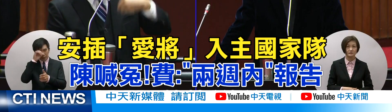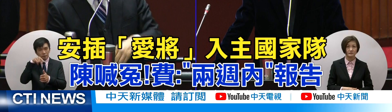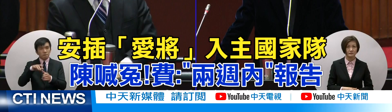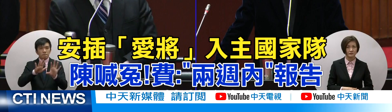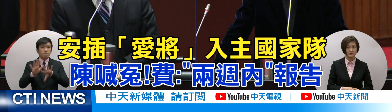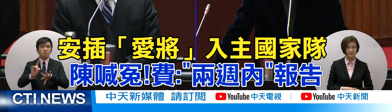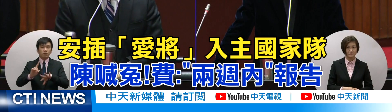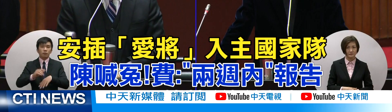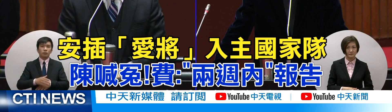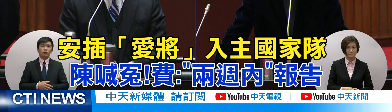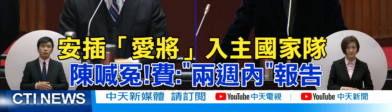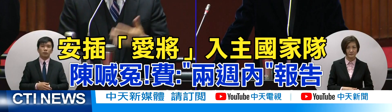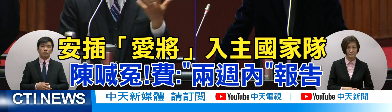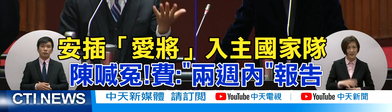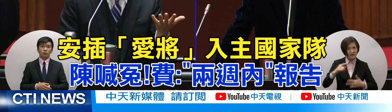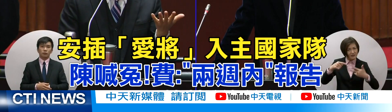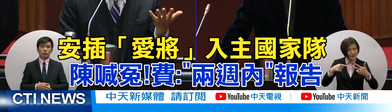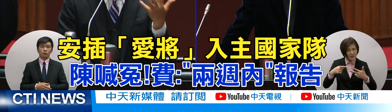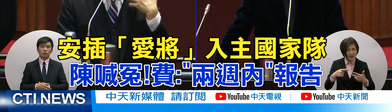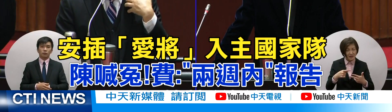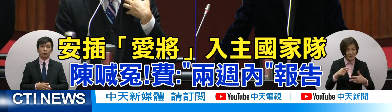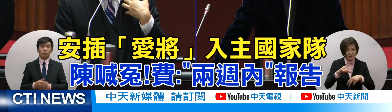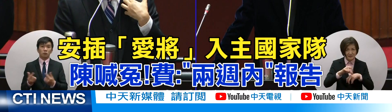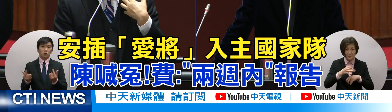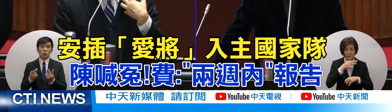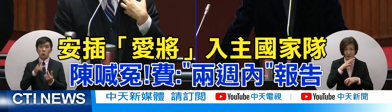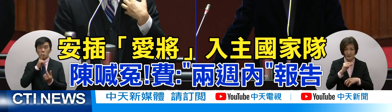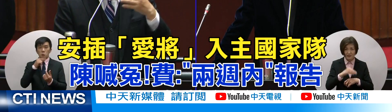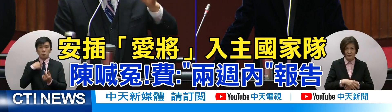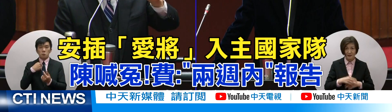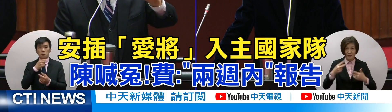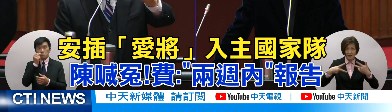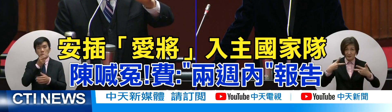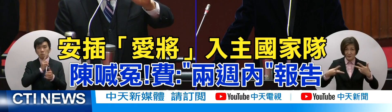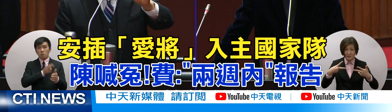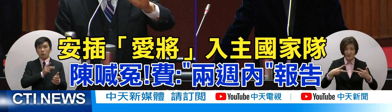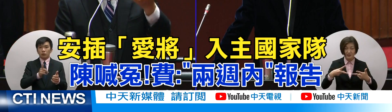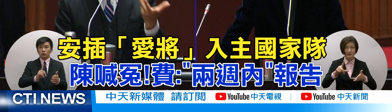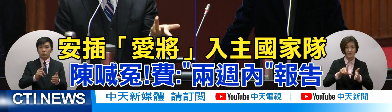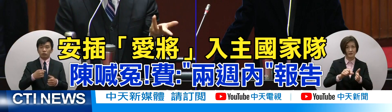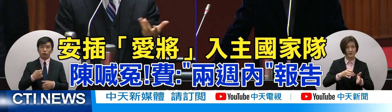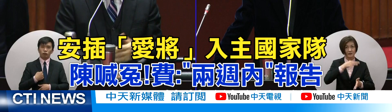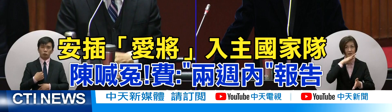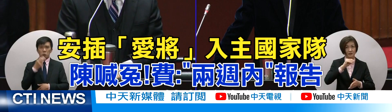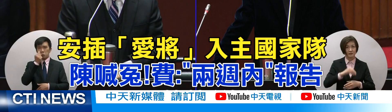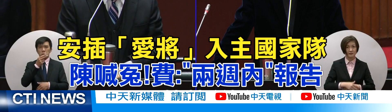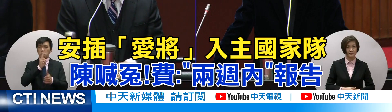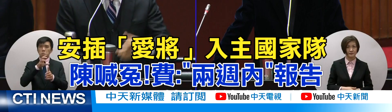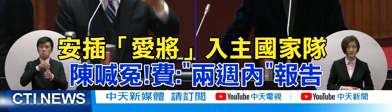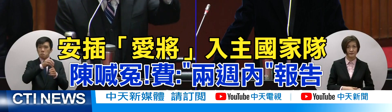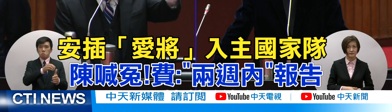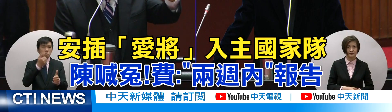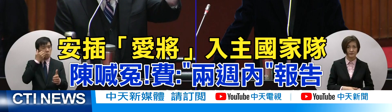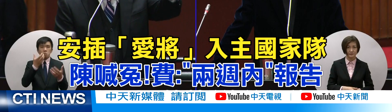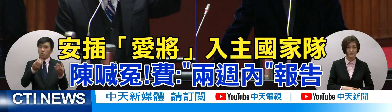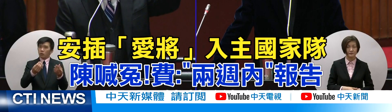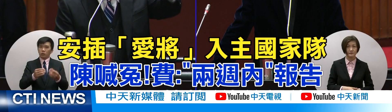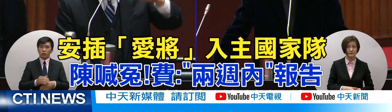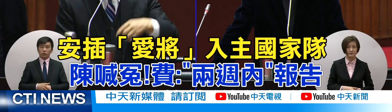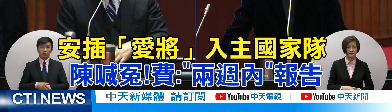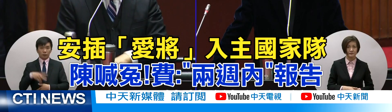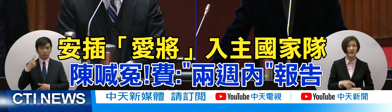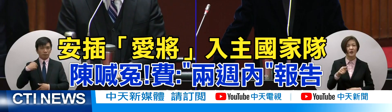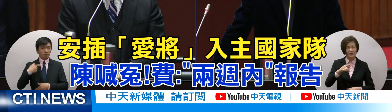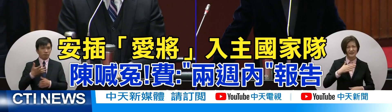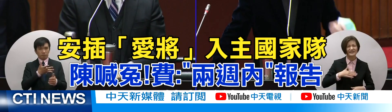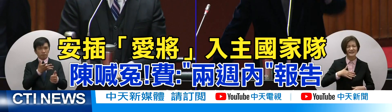因为 两个礼拜的时间够吗？ 刚才说安插人事， 两个礼拜的时间够吗？ 我倒没有安插任何人事，我来了解。 我知道你